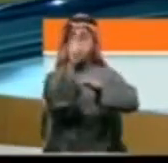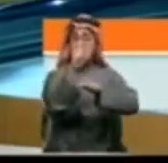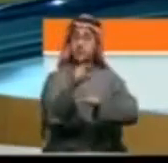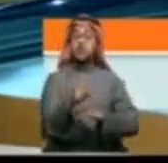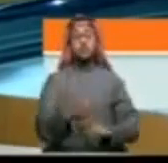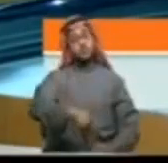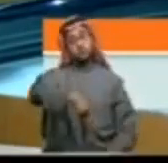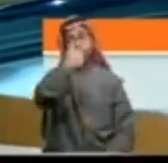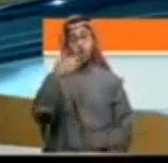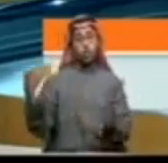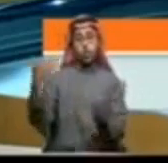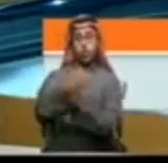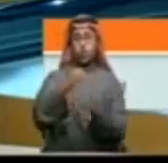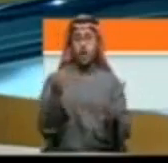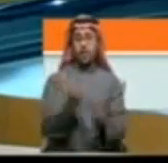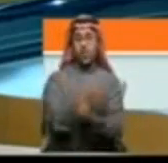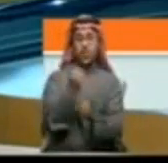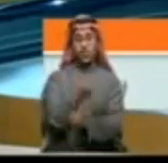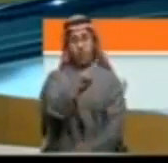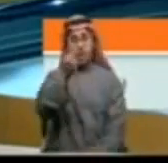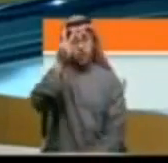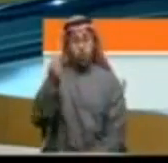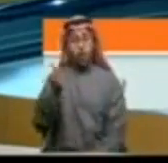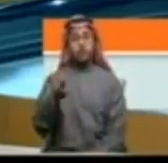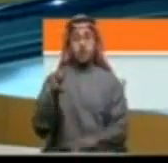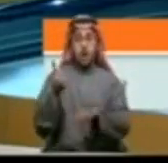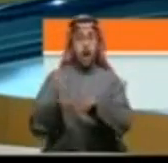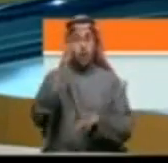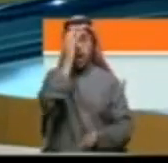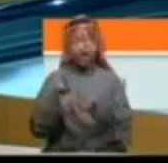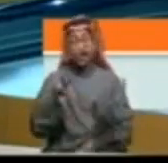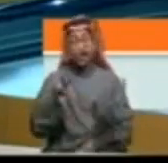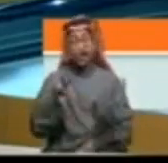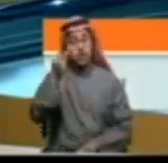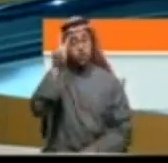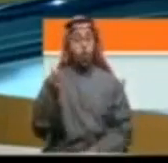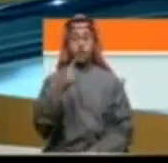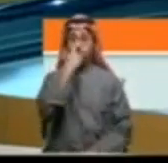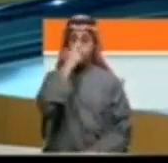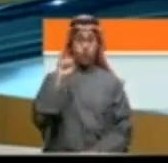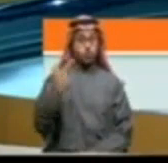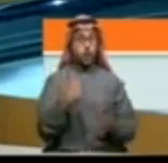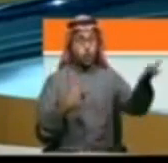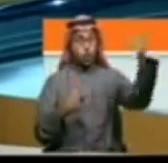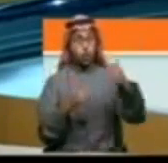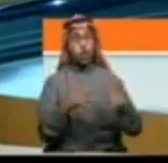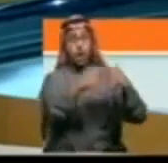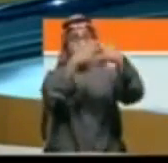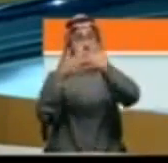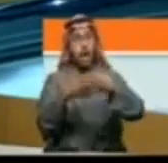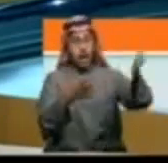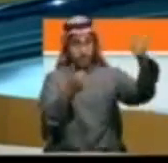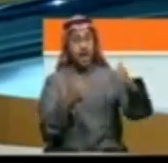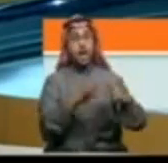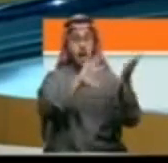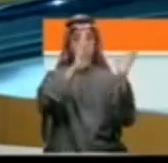في فلسطين. كما دعت الخارجية منظمة اليونسكو والأمم المتحدة إلى سرعة التحرك لإلزام